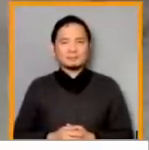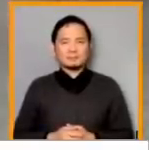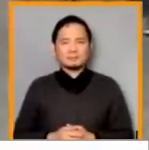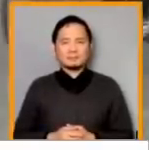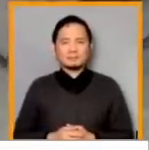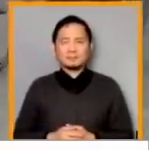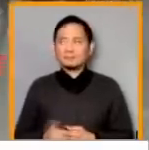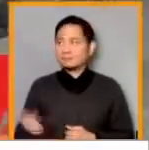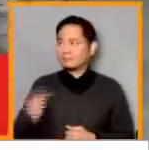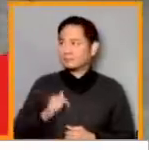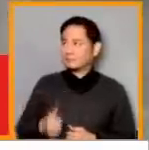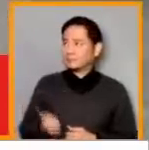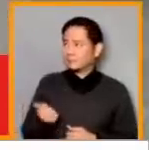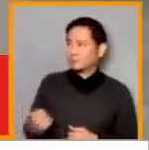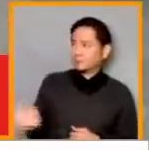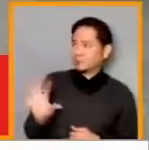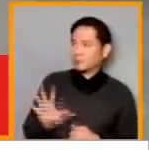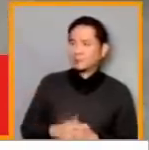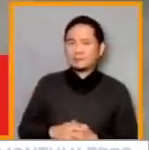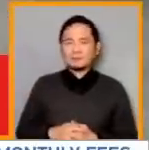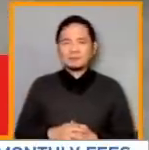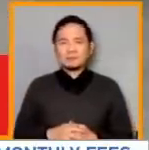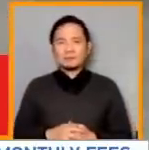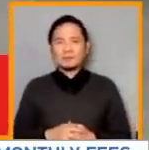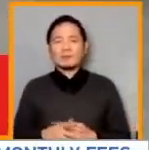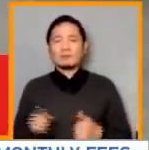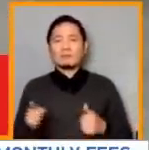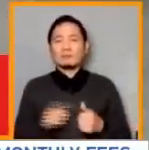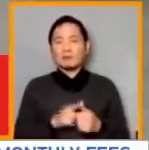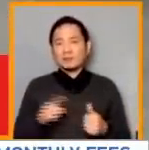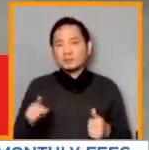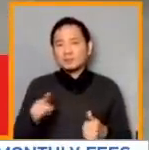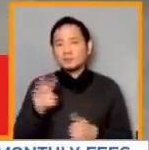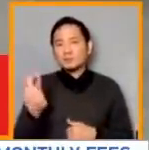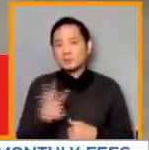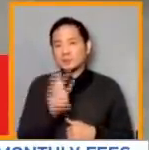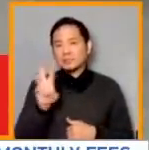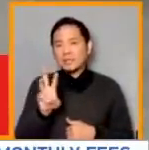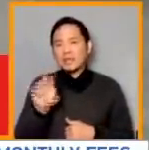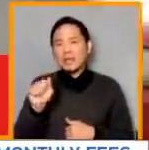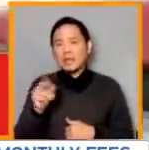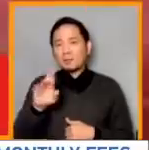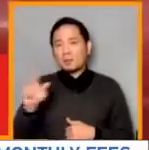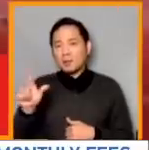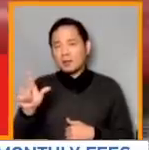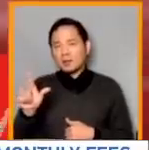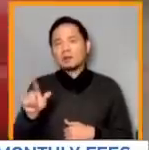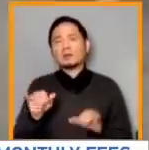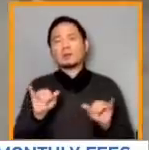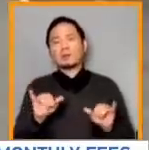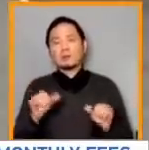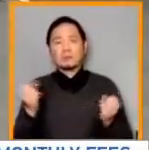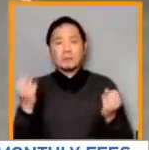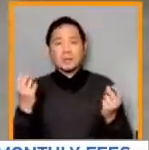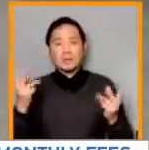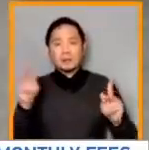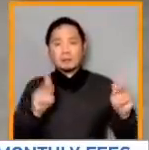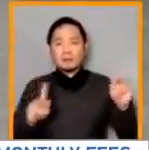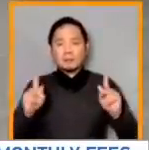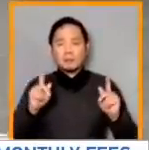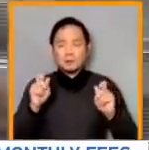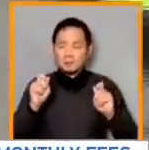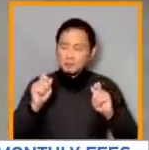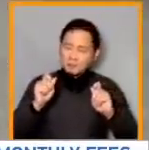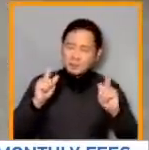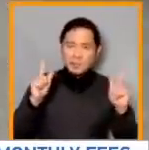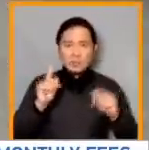Evan, good morning! Unang Miyerkules ng Abril at buwan pa ng Kwaresma, maraming mga nananampalataya yung bumangon na maaga para